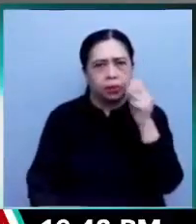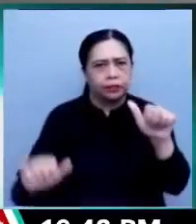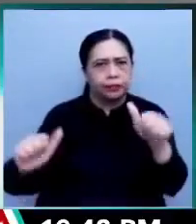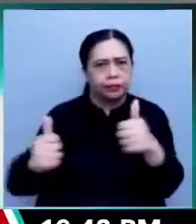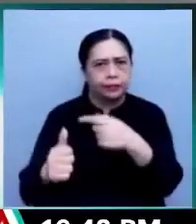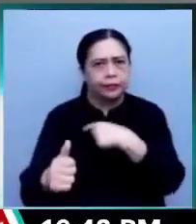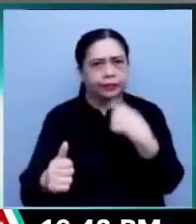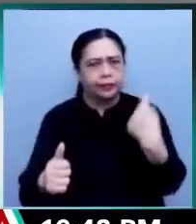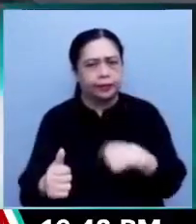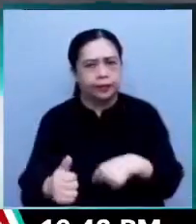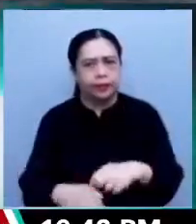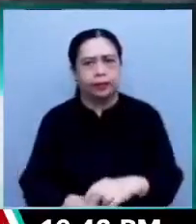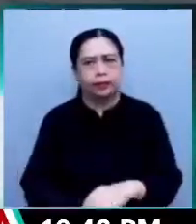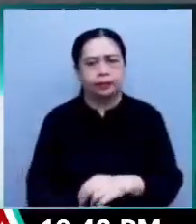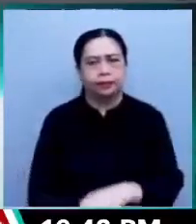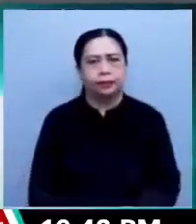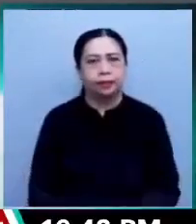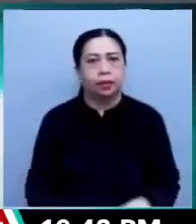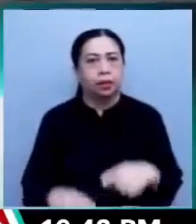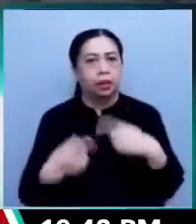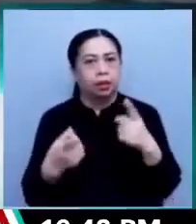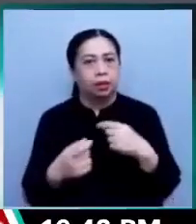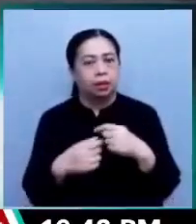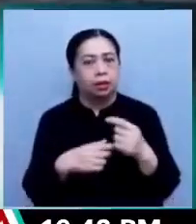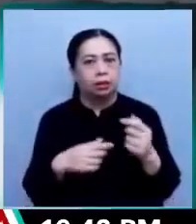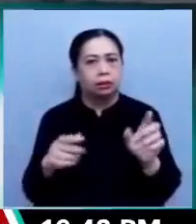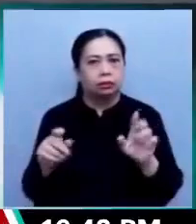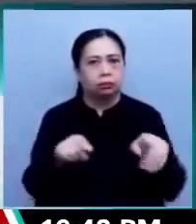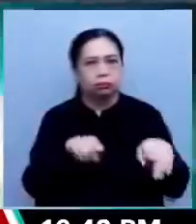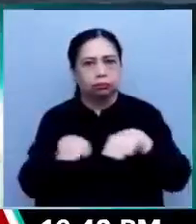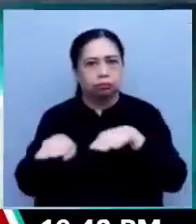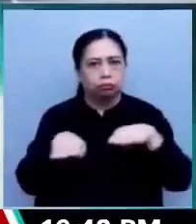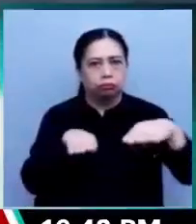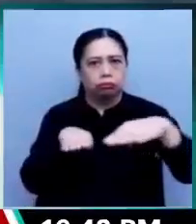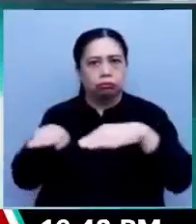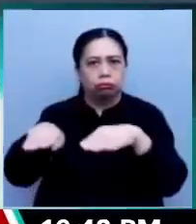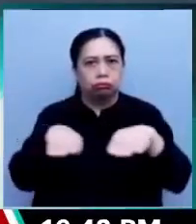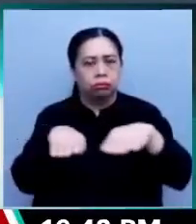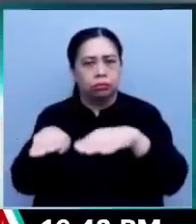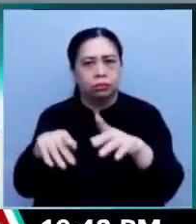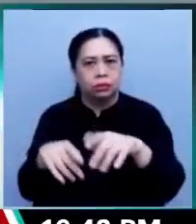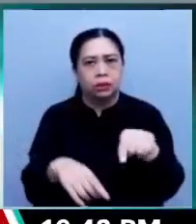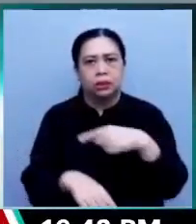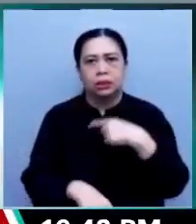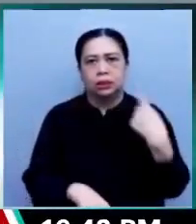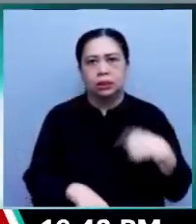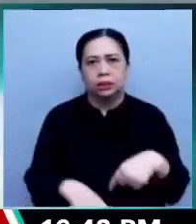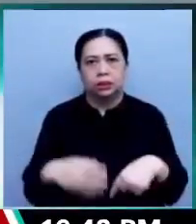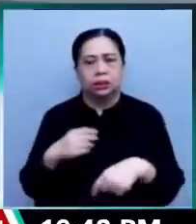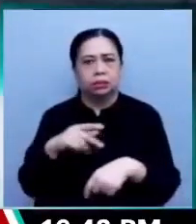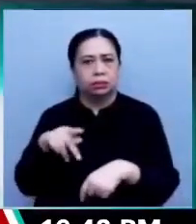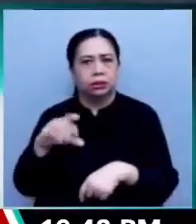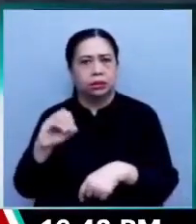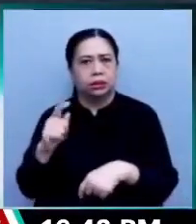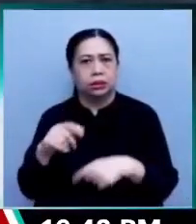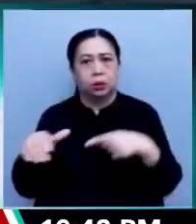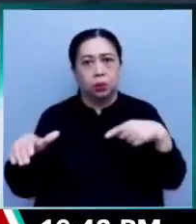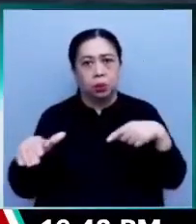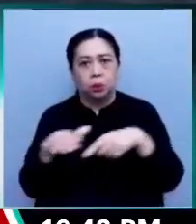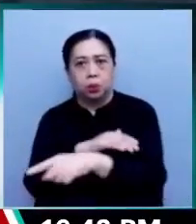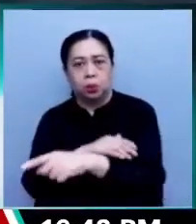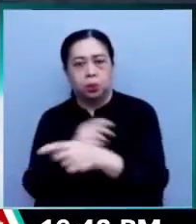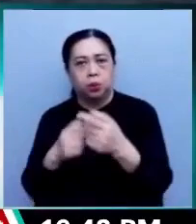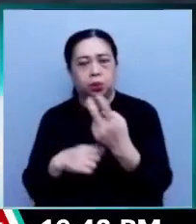Guard vessel. Habang nagpapatintero ang PCG sa mga barko ng China, nakapuslit ang dalawang resupply vessel